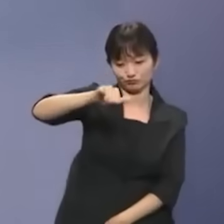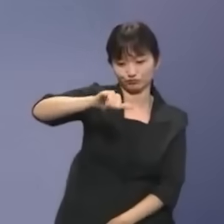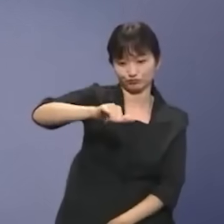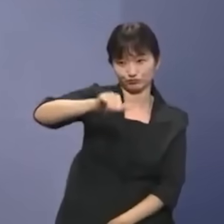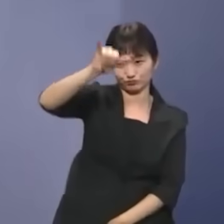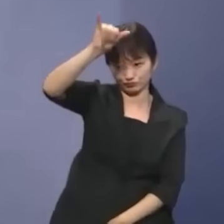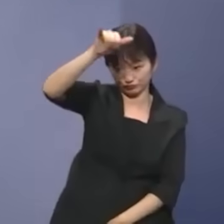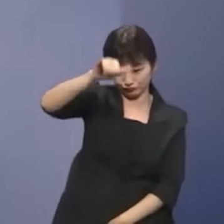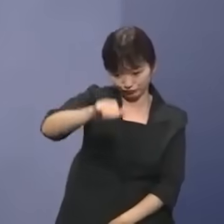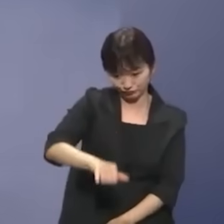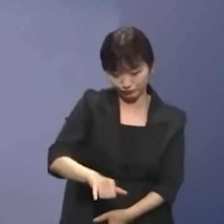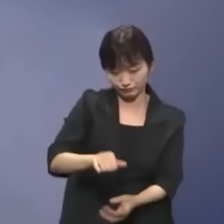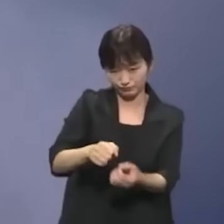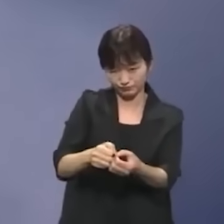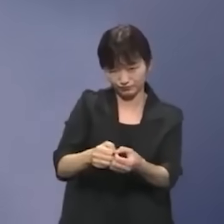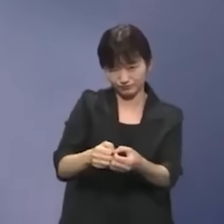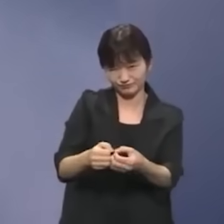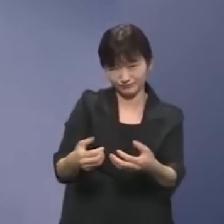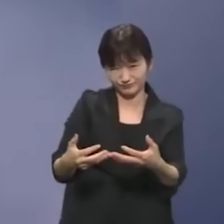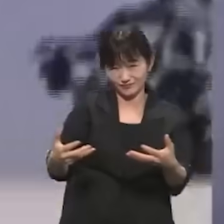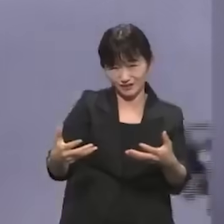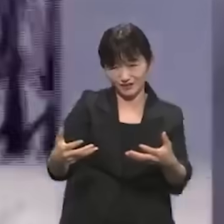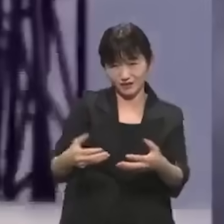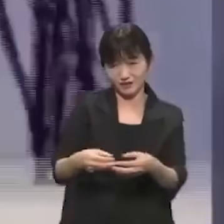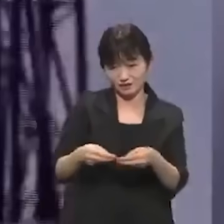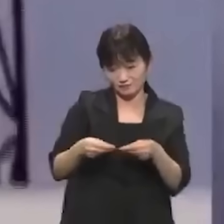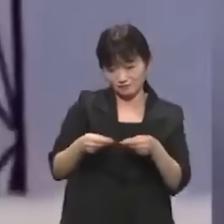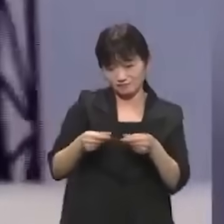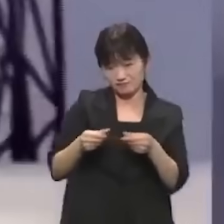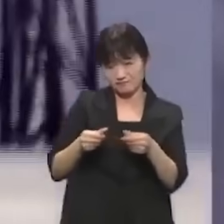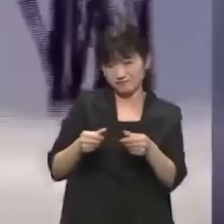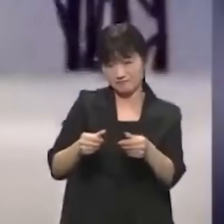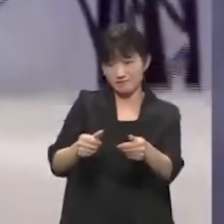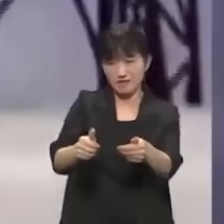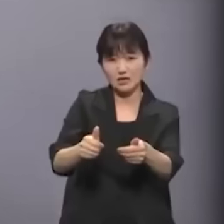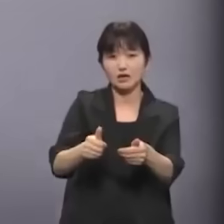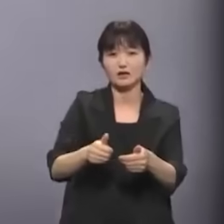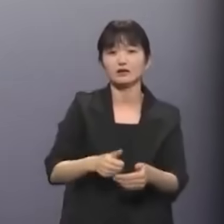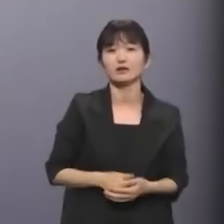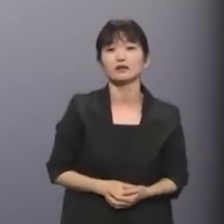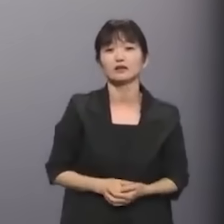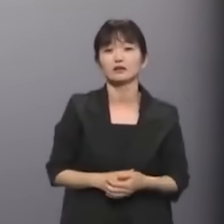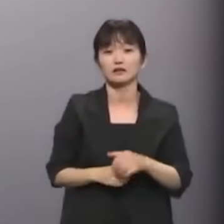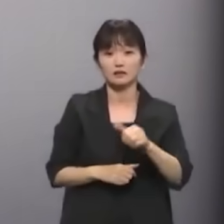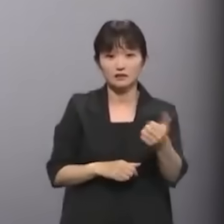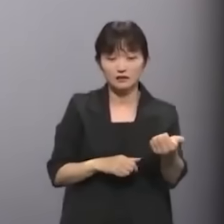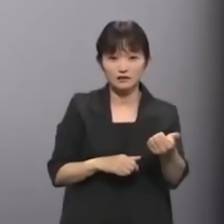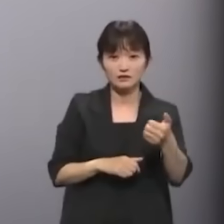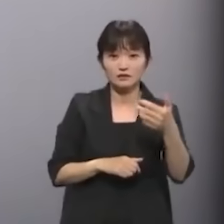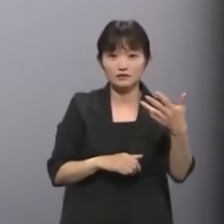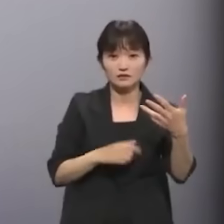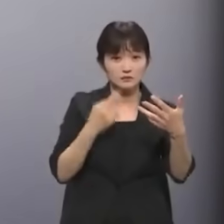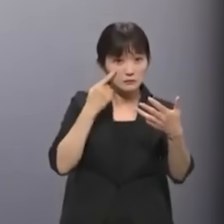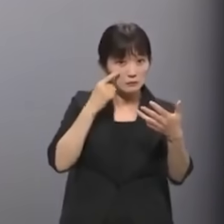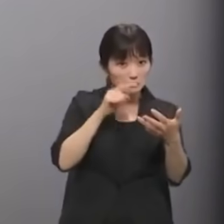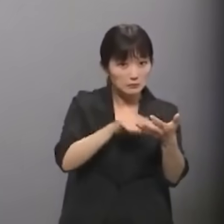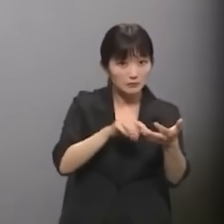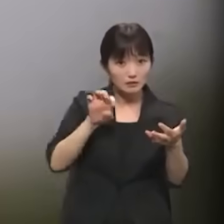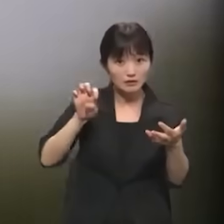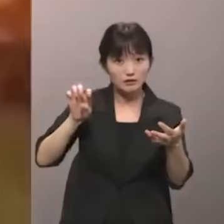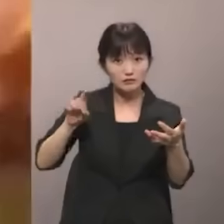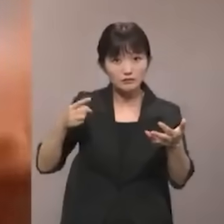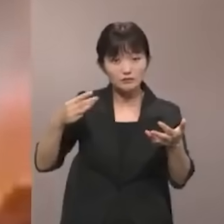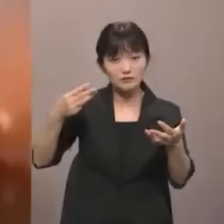수직 낙하했습니다. 잔해는 형체를 알아볼 수 없을 정도로 처참하고요. 시신 8구가 나왔는데